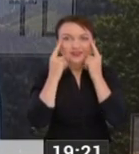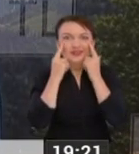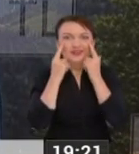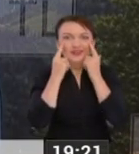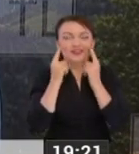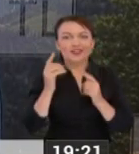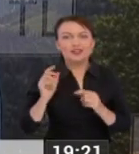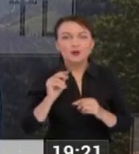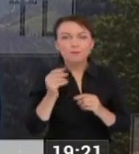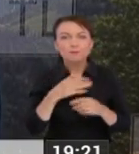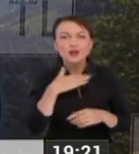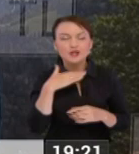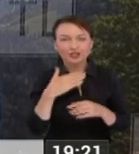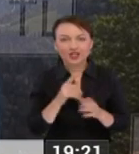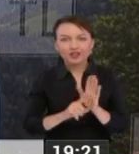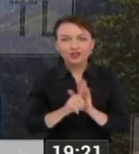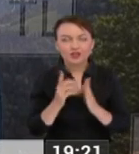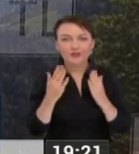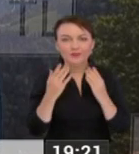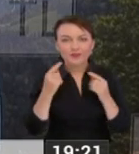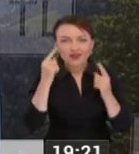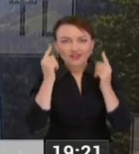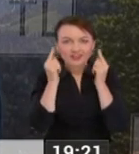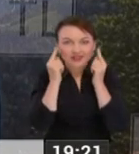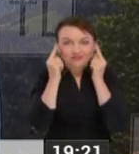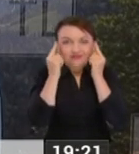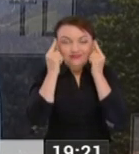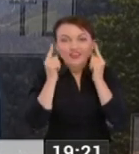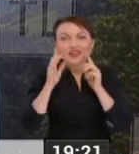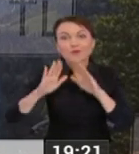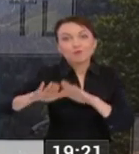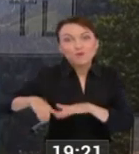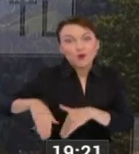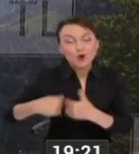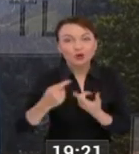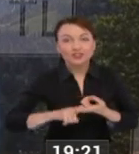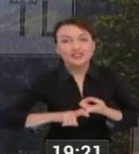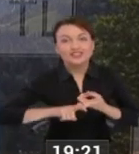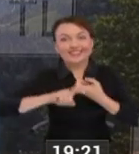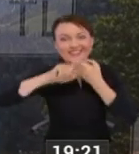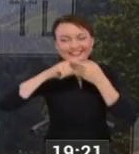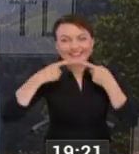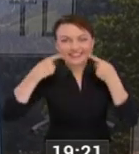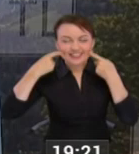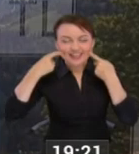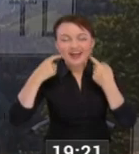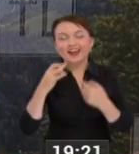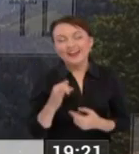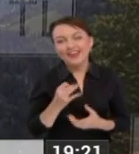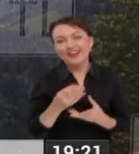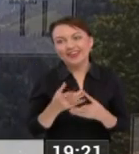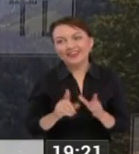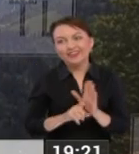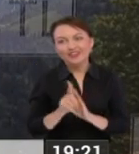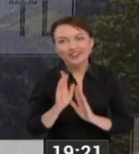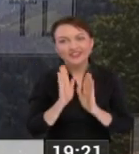щічна мишця. Вона починає значально підтягувати очі, і тільки потім за ній йде улыбка. Тобто, і вона уходить